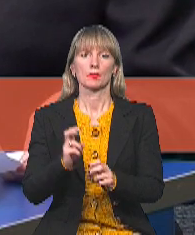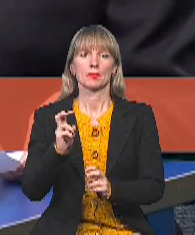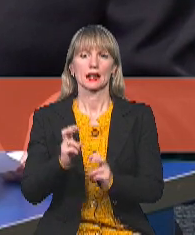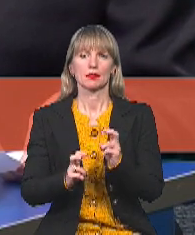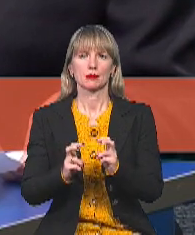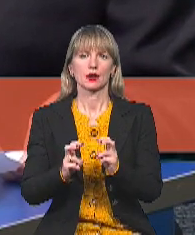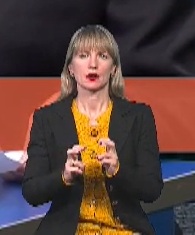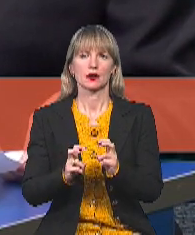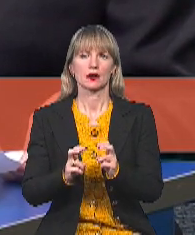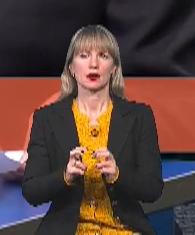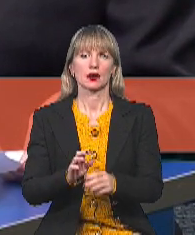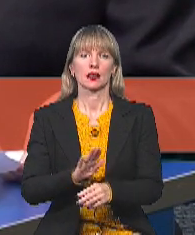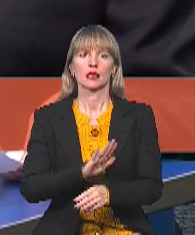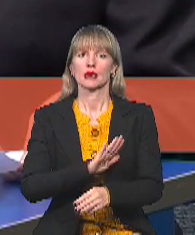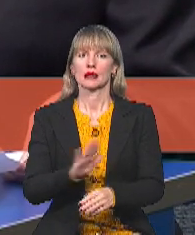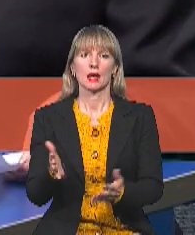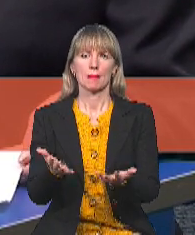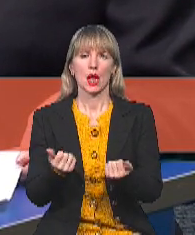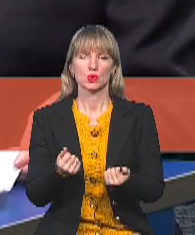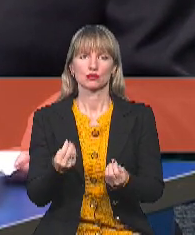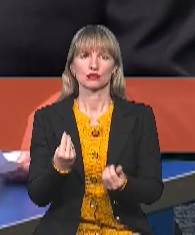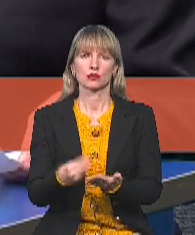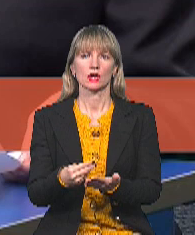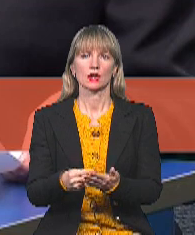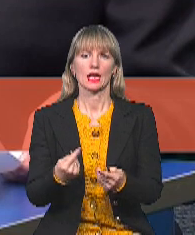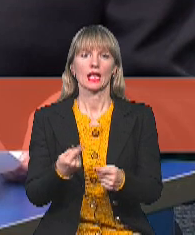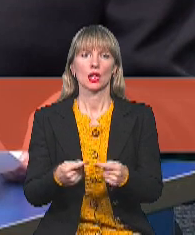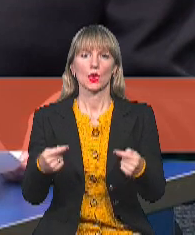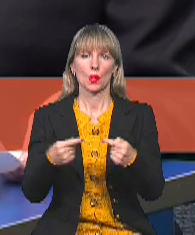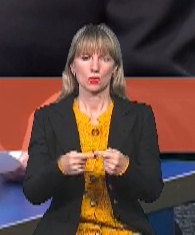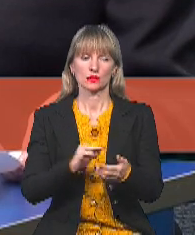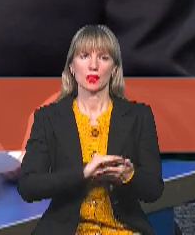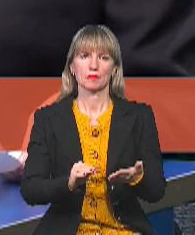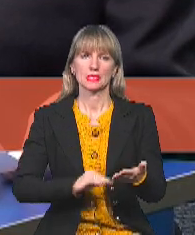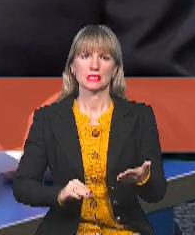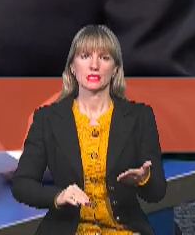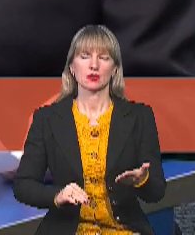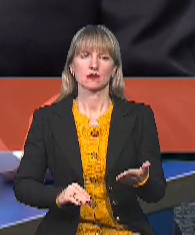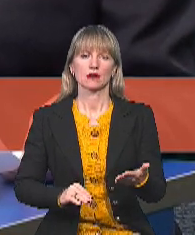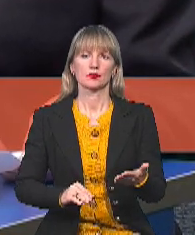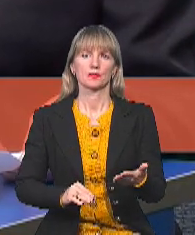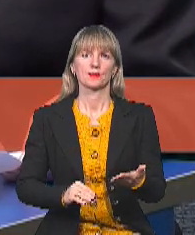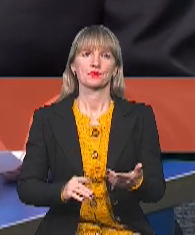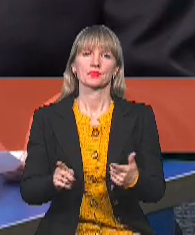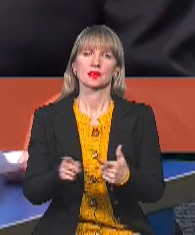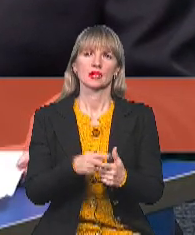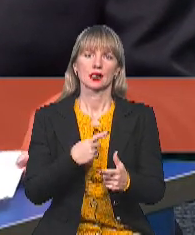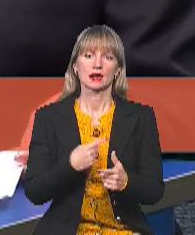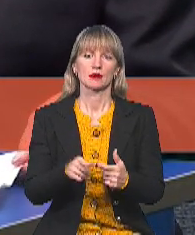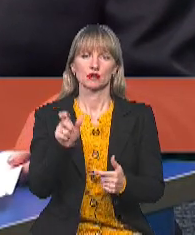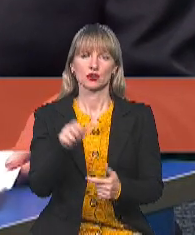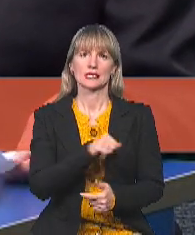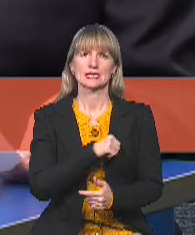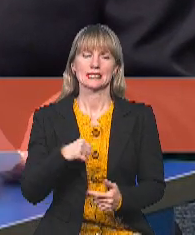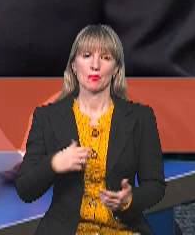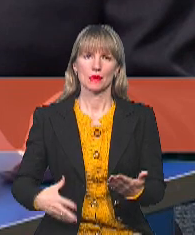предприятие, да, не получит денег. Это четко анонсировано. Вот. То есть, либо человек